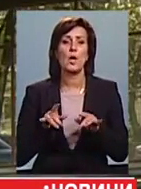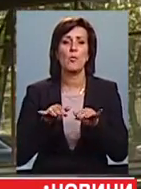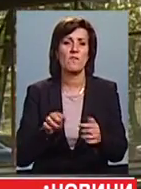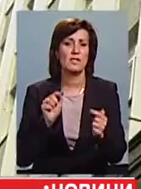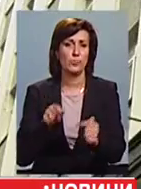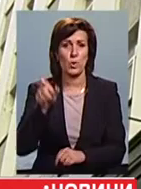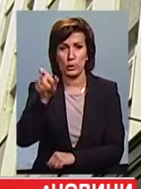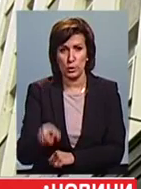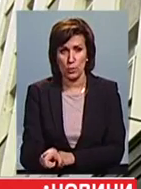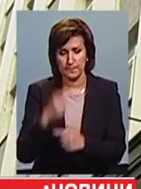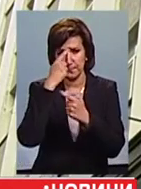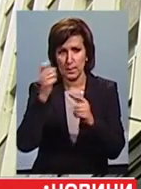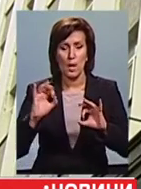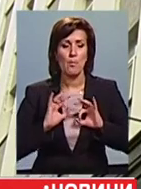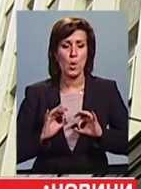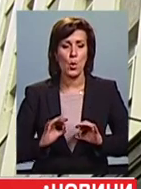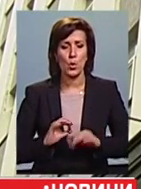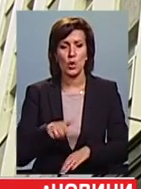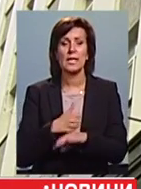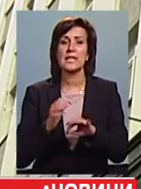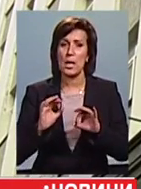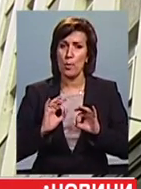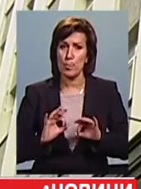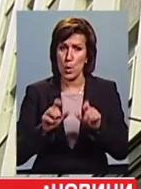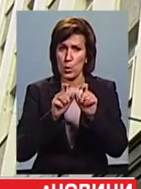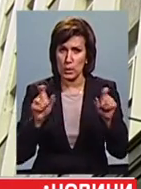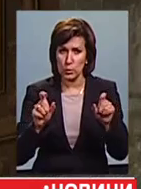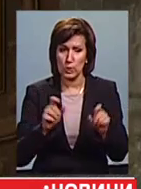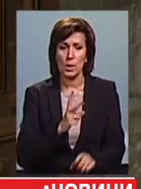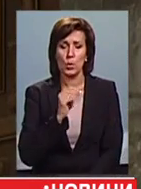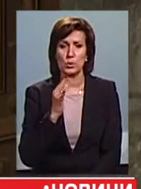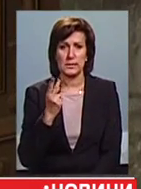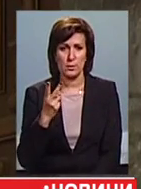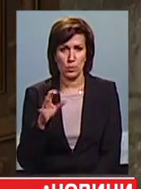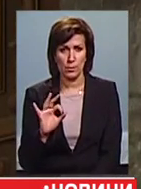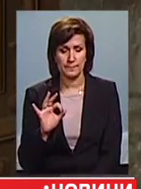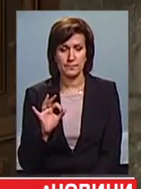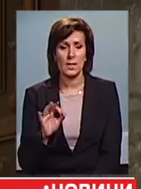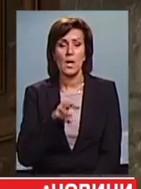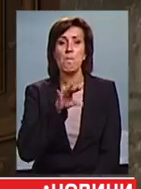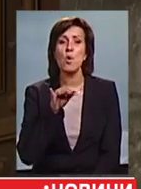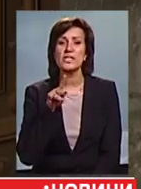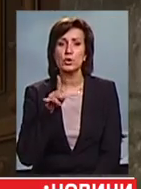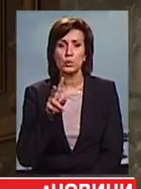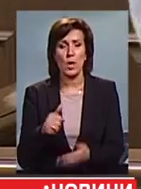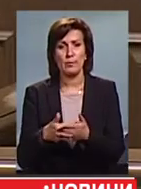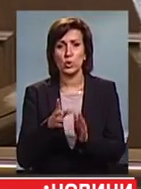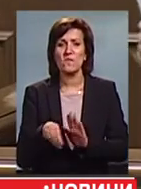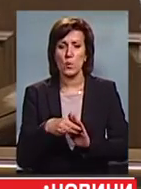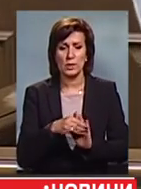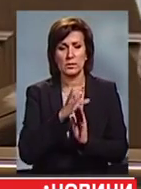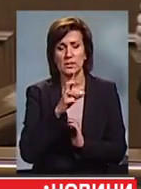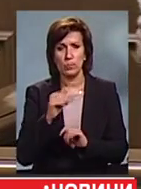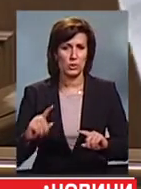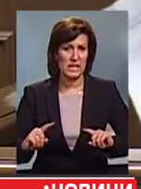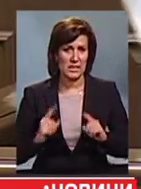провадженні проти нього, повідомив прокурор Генеральної прокуратури Владислав Куценко. Мосійчука підозрюють у корупції.